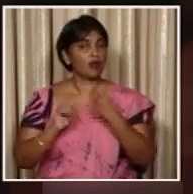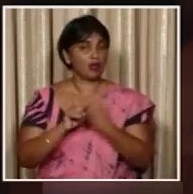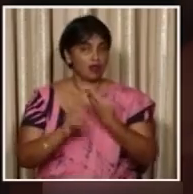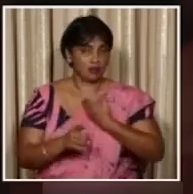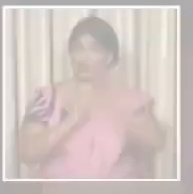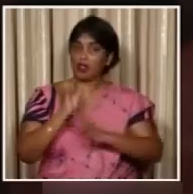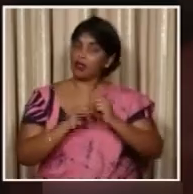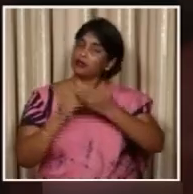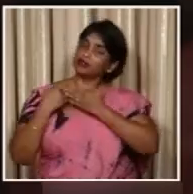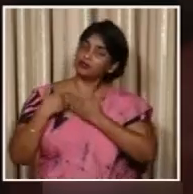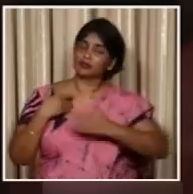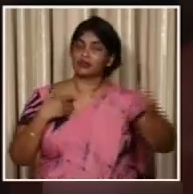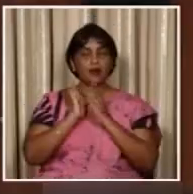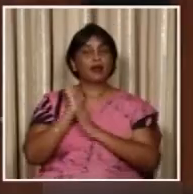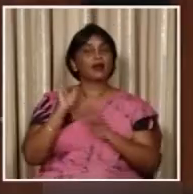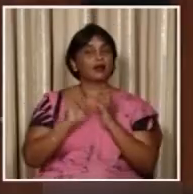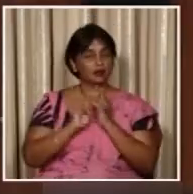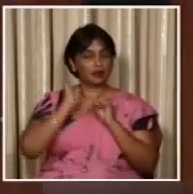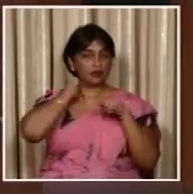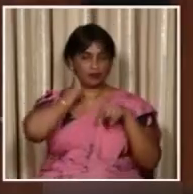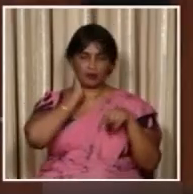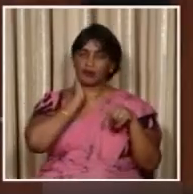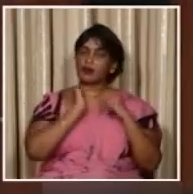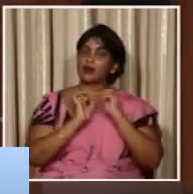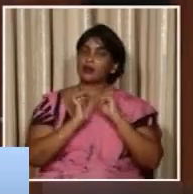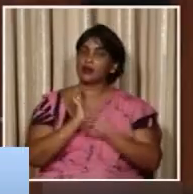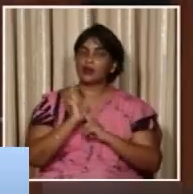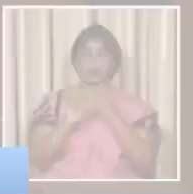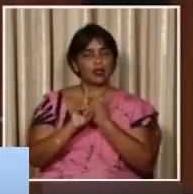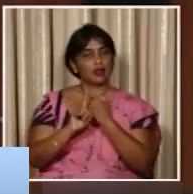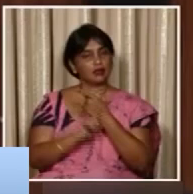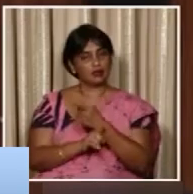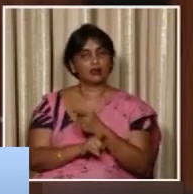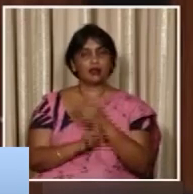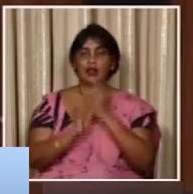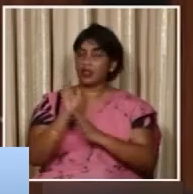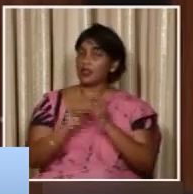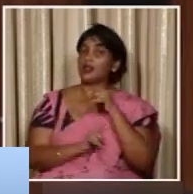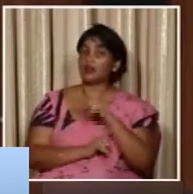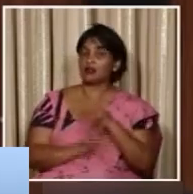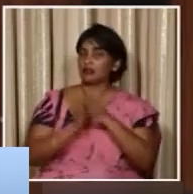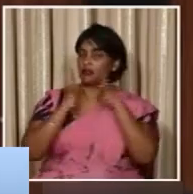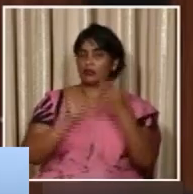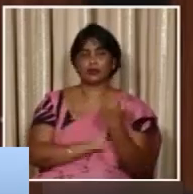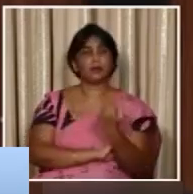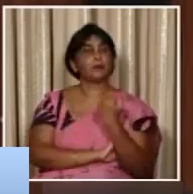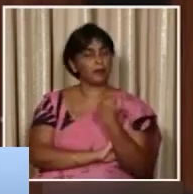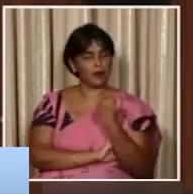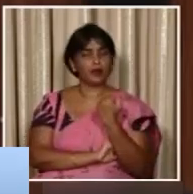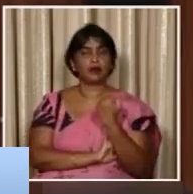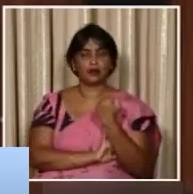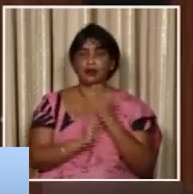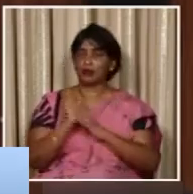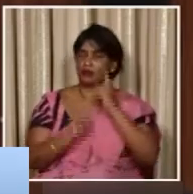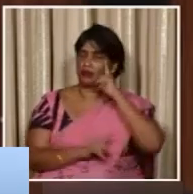විජේසේකර විදුලිවල ඇමතිවරයා හැටියට දිගටම ඉන්නවා කියන එක. අද ඉන්න ඇමතිවරයා කාන්චන විජේසේකර ඇමතිවරයා ඇමතිවරයාට අසීමිත බලතල